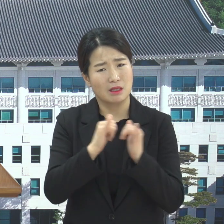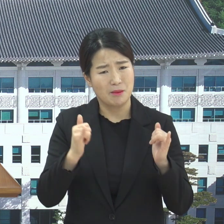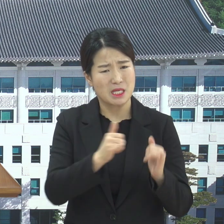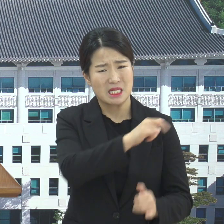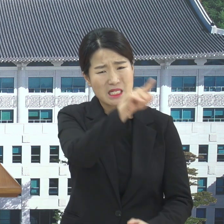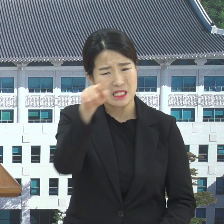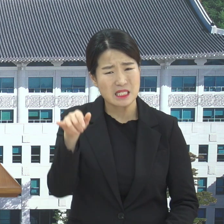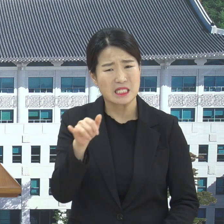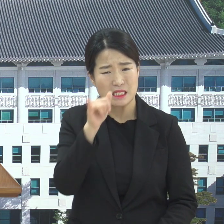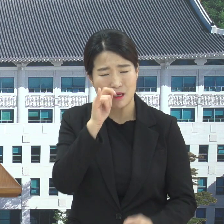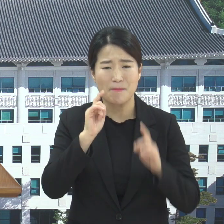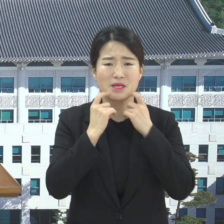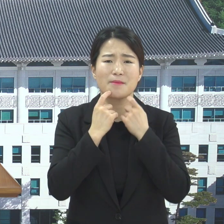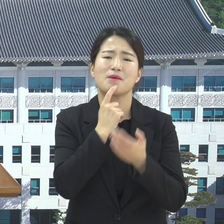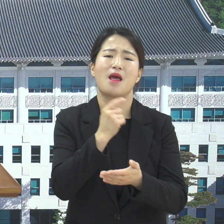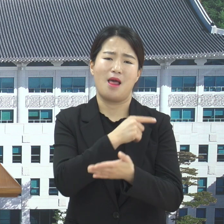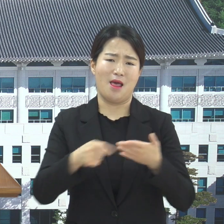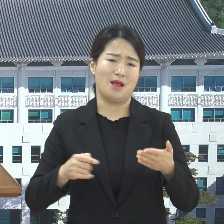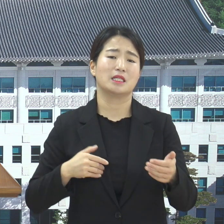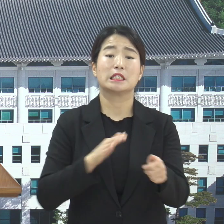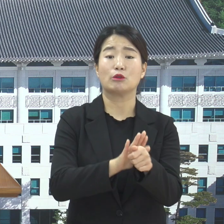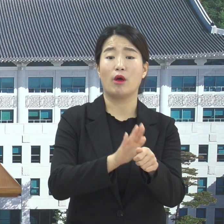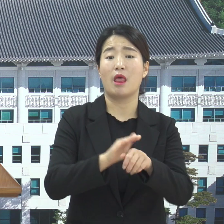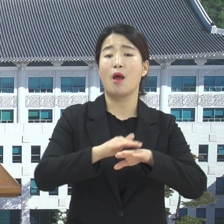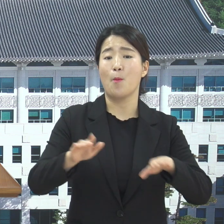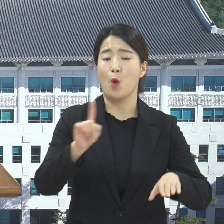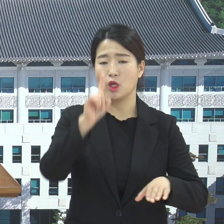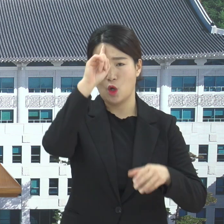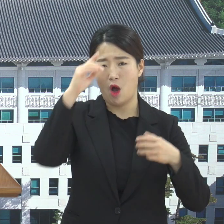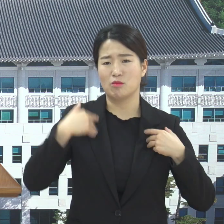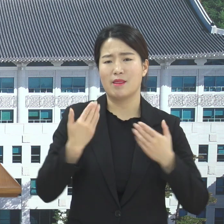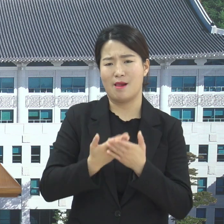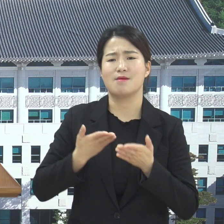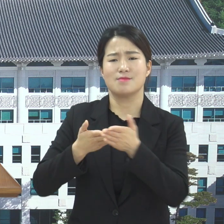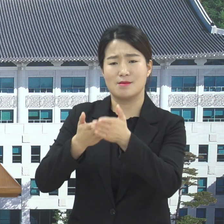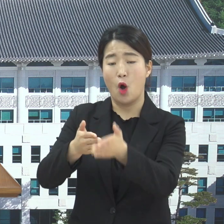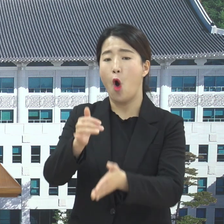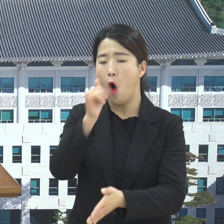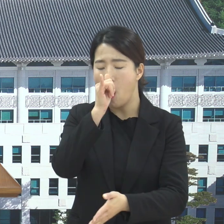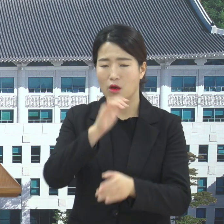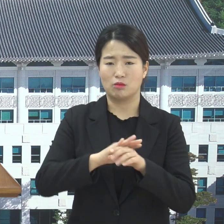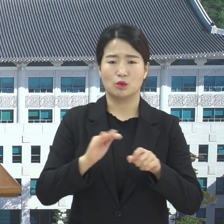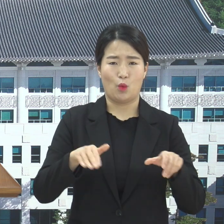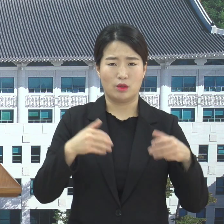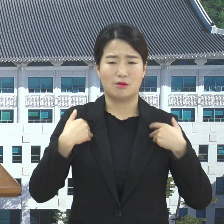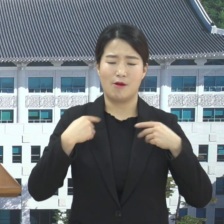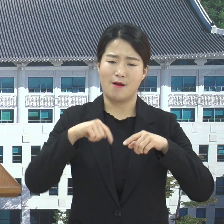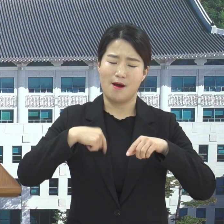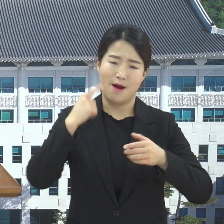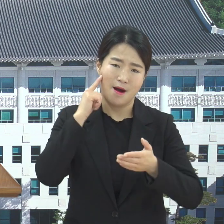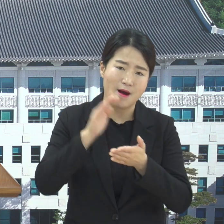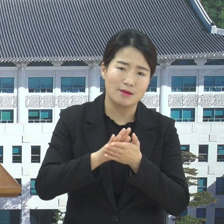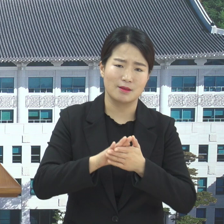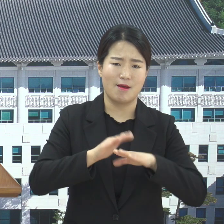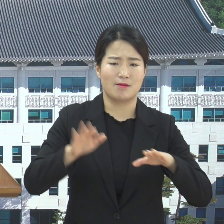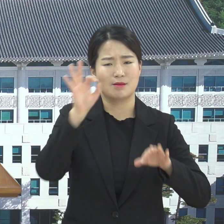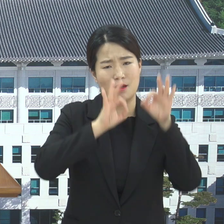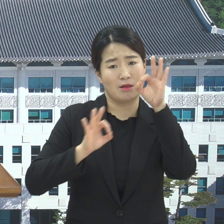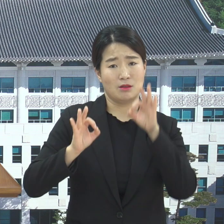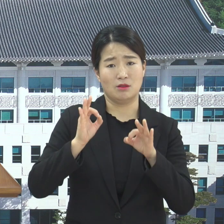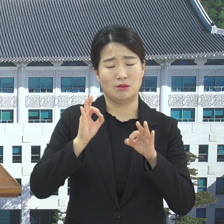발생하는 민생 피해를 지원할 대책을 정부에 요구하고 자체적인 지원 방안도 모색해